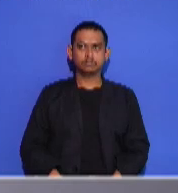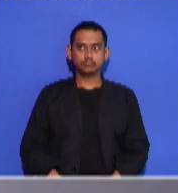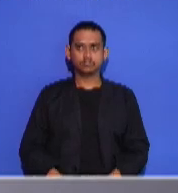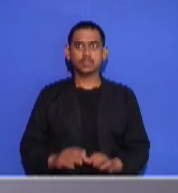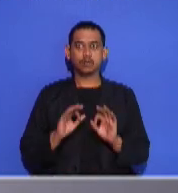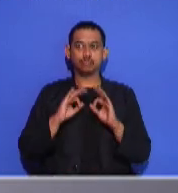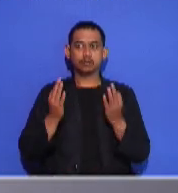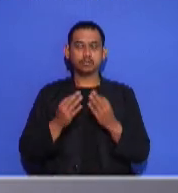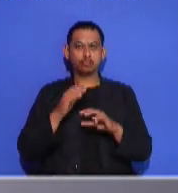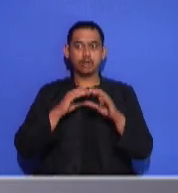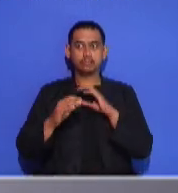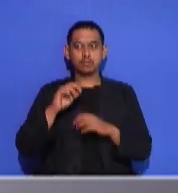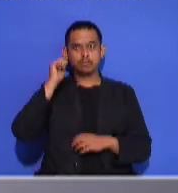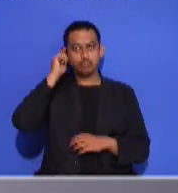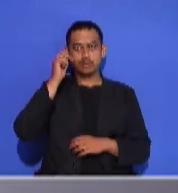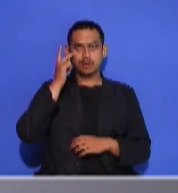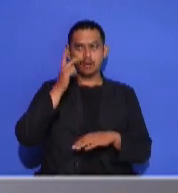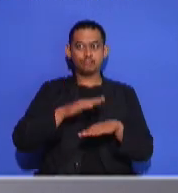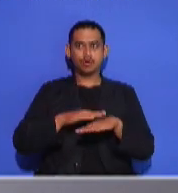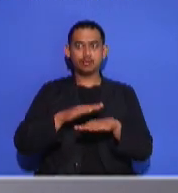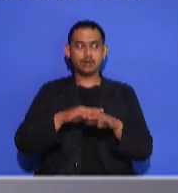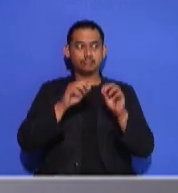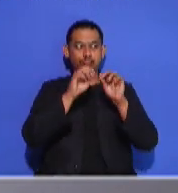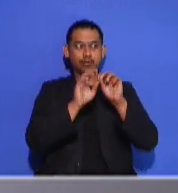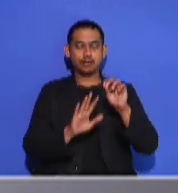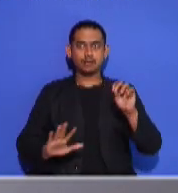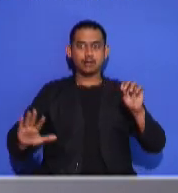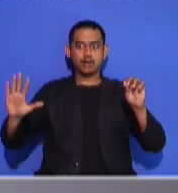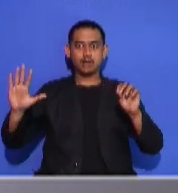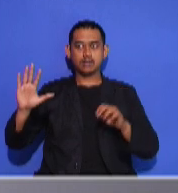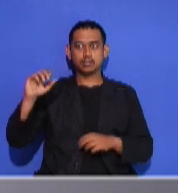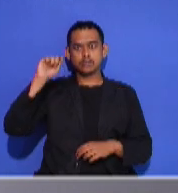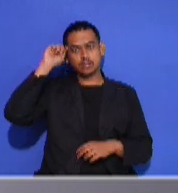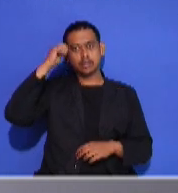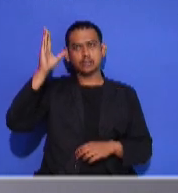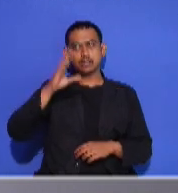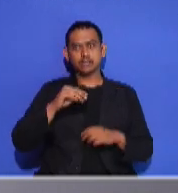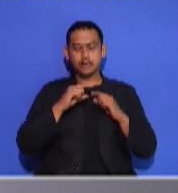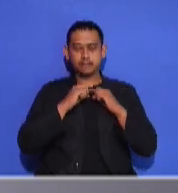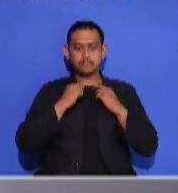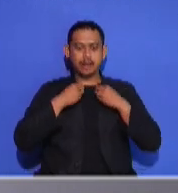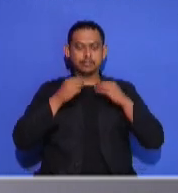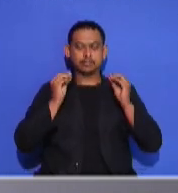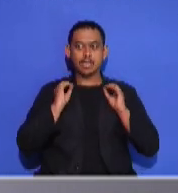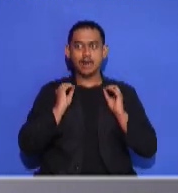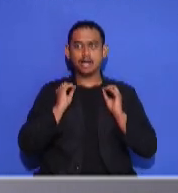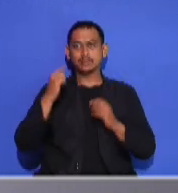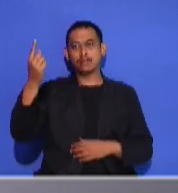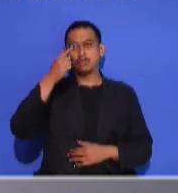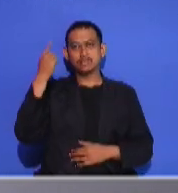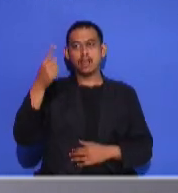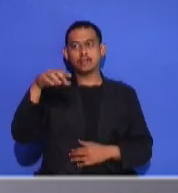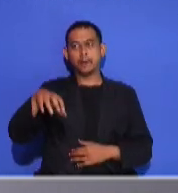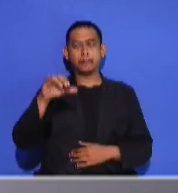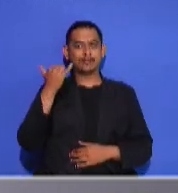Aplikasi Perempuan Pelestari Budaya Nusantara memperingati Hari Kebaya Nasional pertama di Daerah Istimewa Yogyakarta. Peringatan Hari